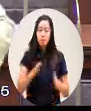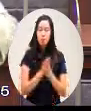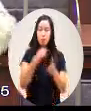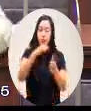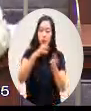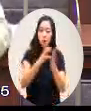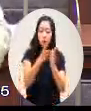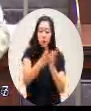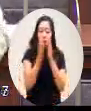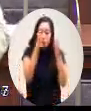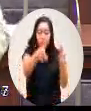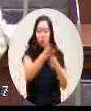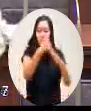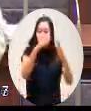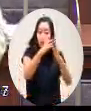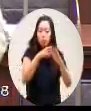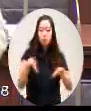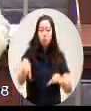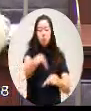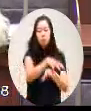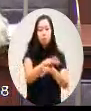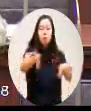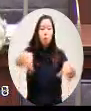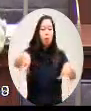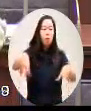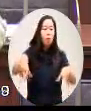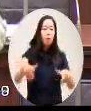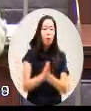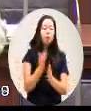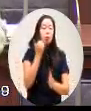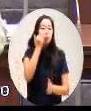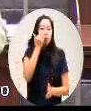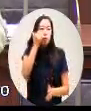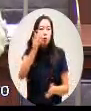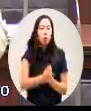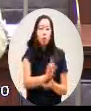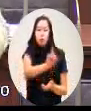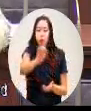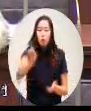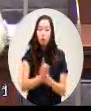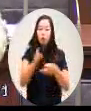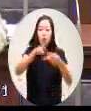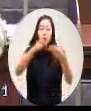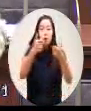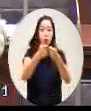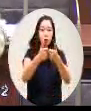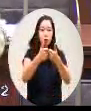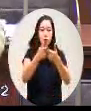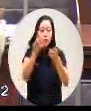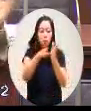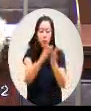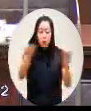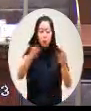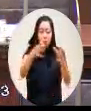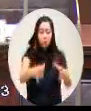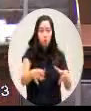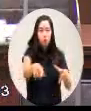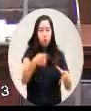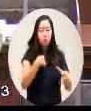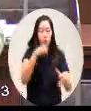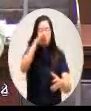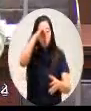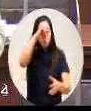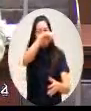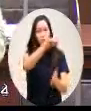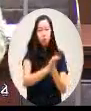对这个学校闲置空间，如果一个任何的工会长期，我会希望教育